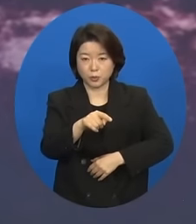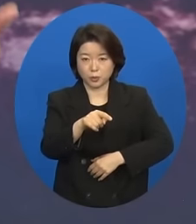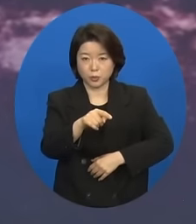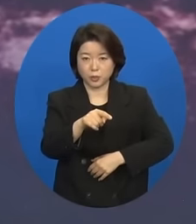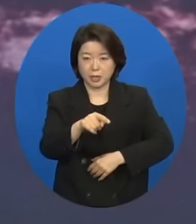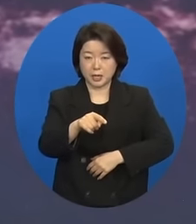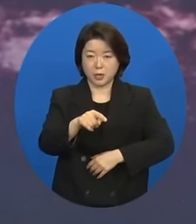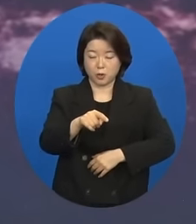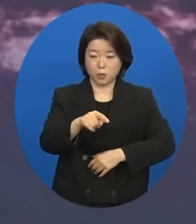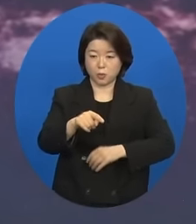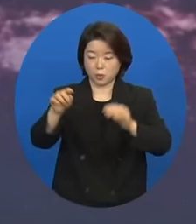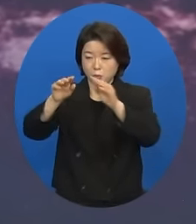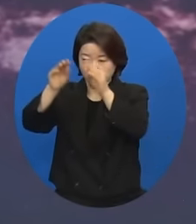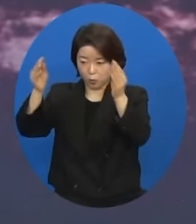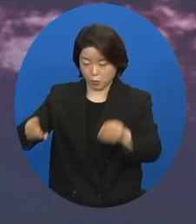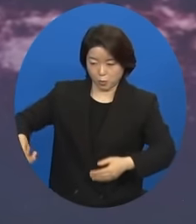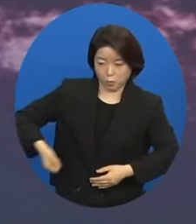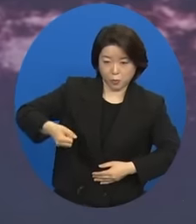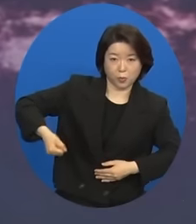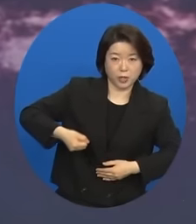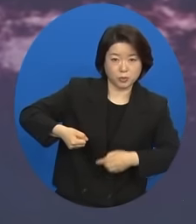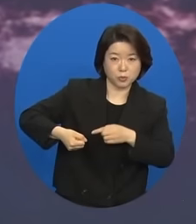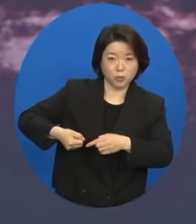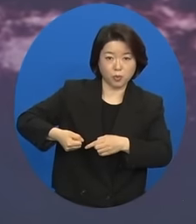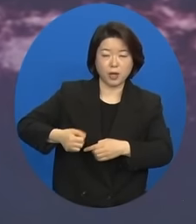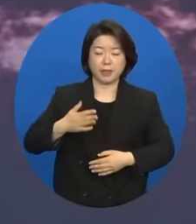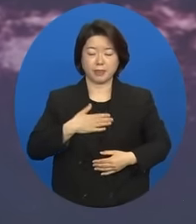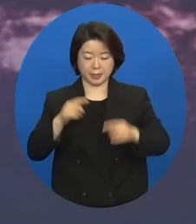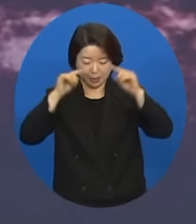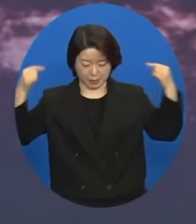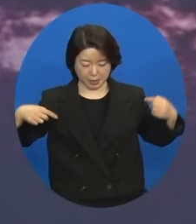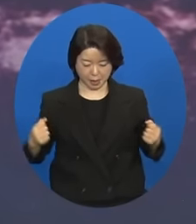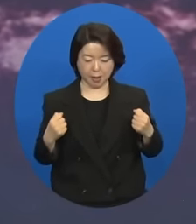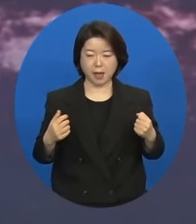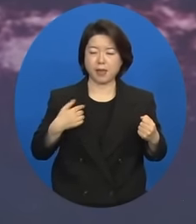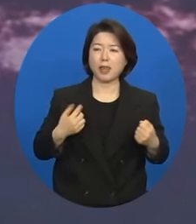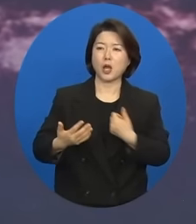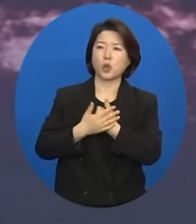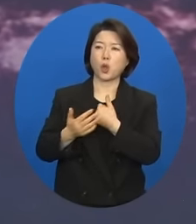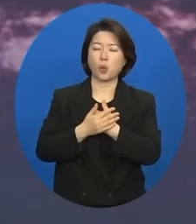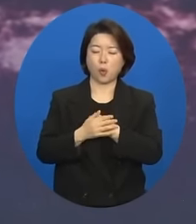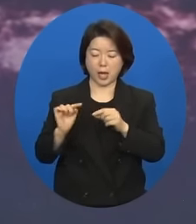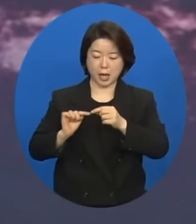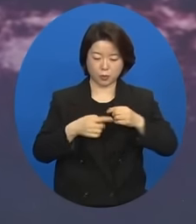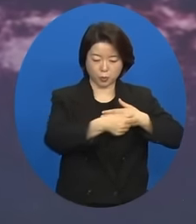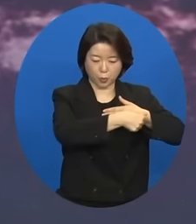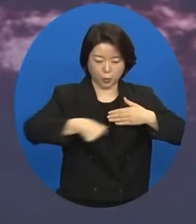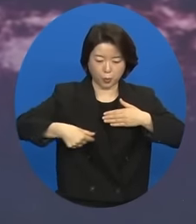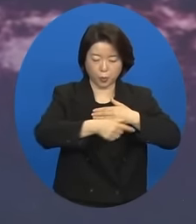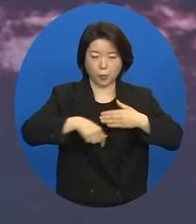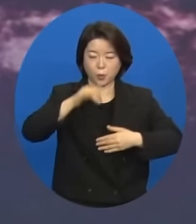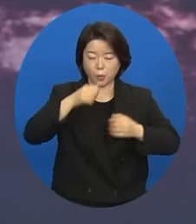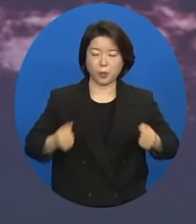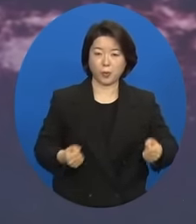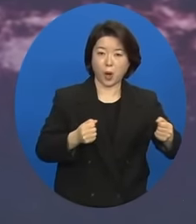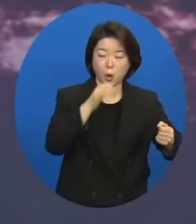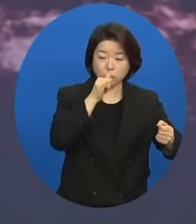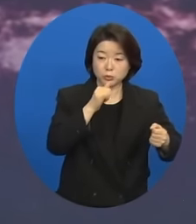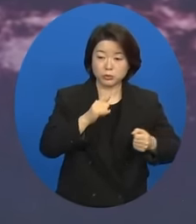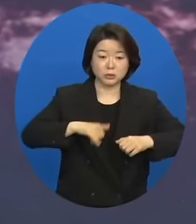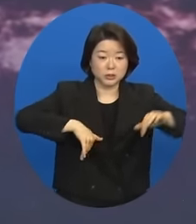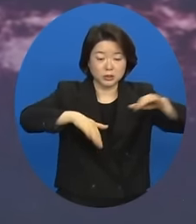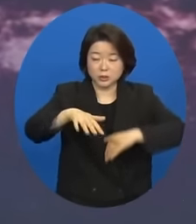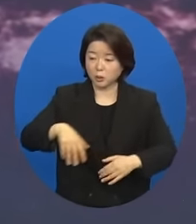뭐라 그러죠이 홀더를 들고 저는 누굽니까 뭐 좀 도와주세요 이렇게 이제 그런 사람들도 많이 있고요 정말 길거리